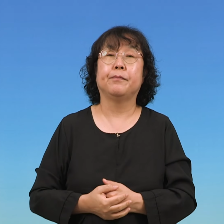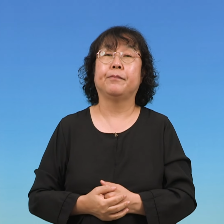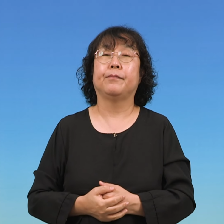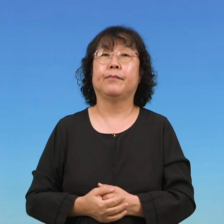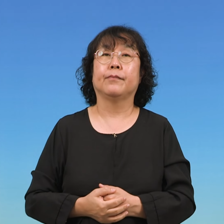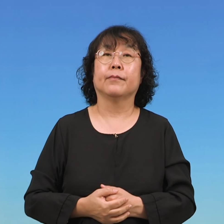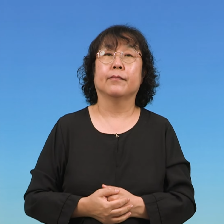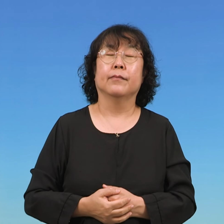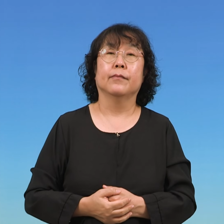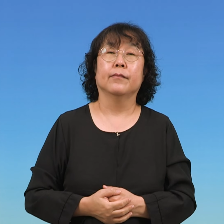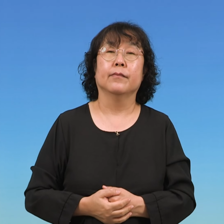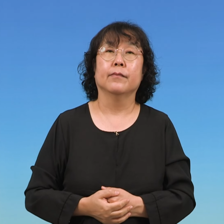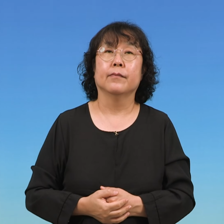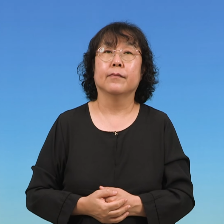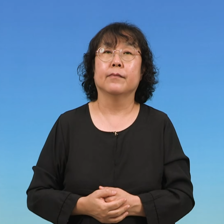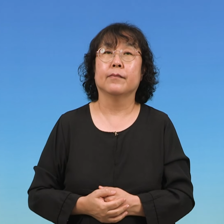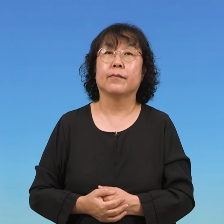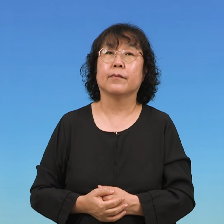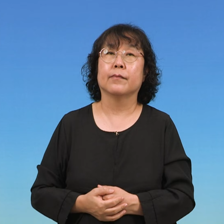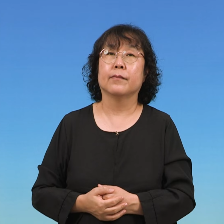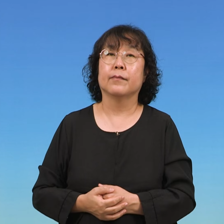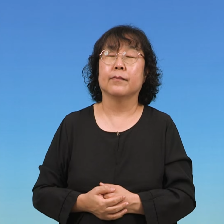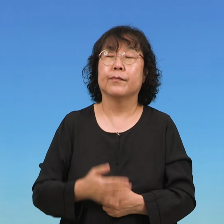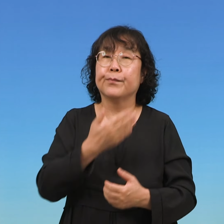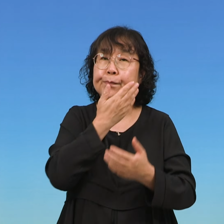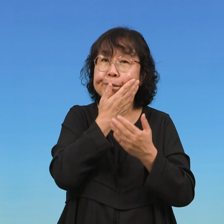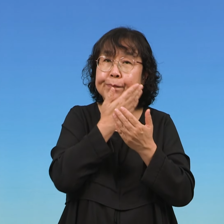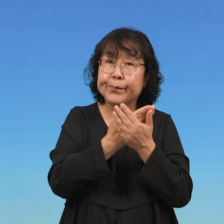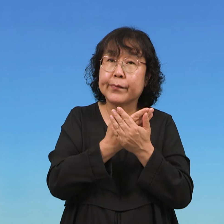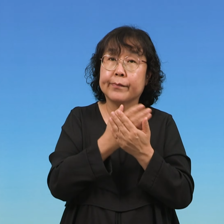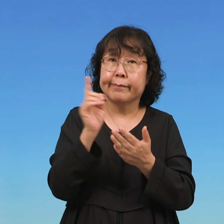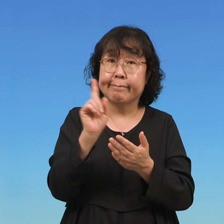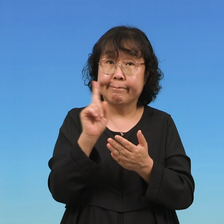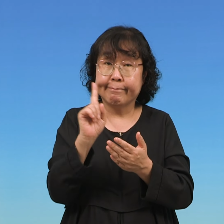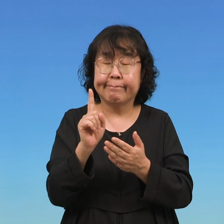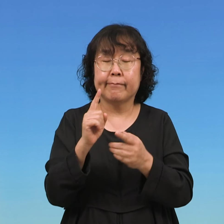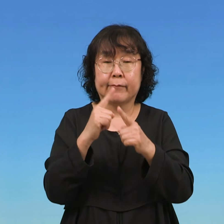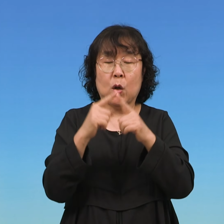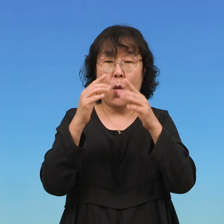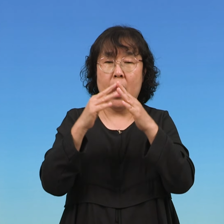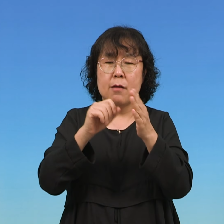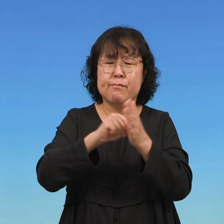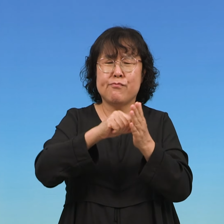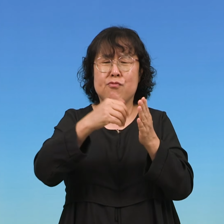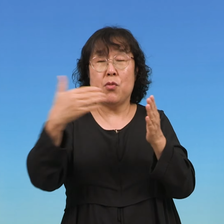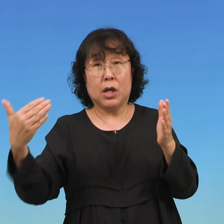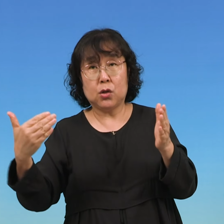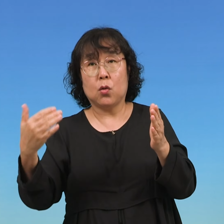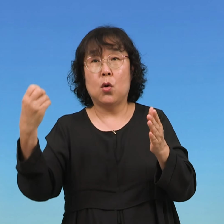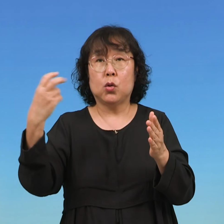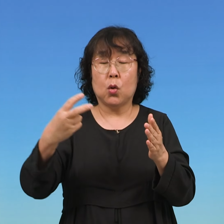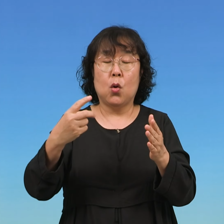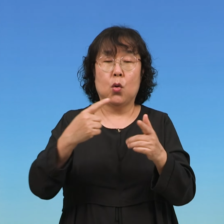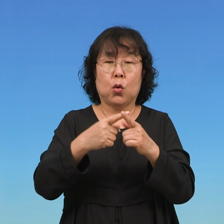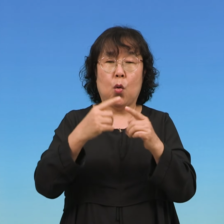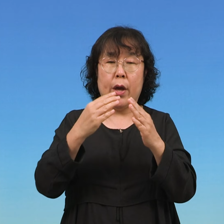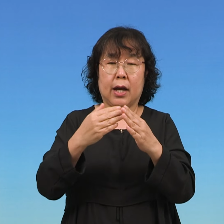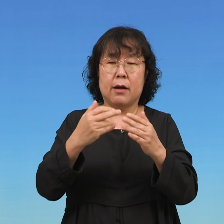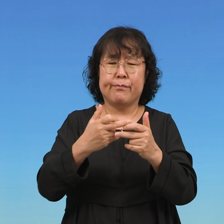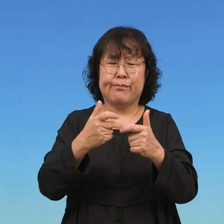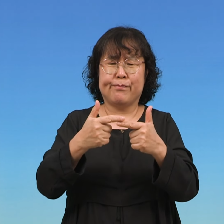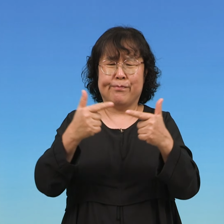그렇고 절대 안 그러니까 그런 한 가지 중요한 건 뭡니까 지금처럼 이렇게 막 교회도 알려지고 커지고